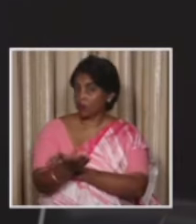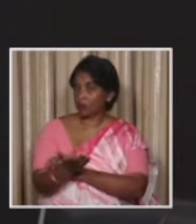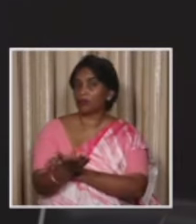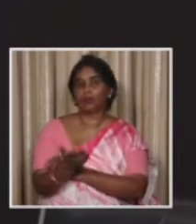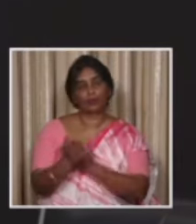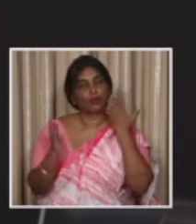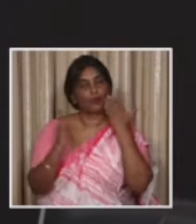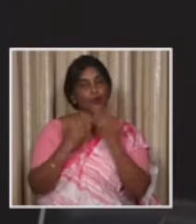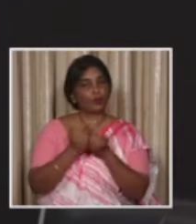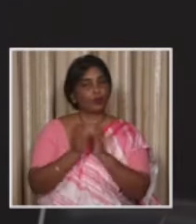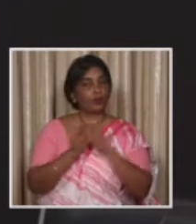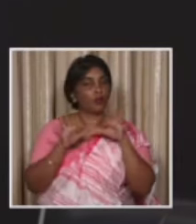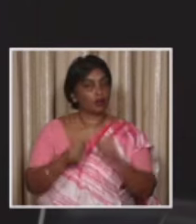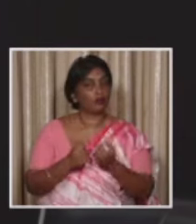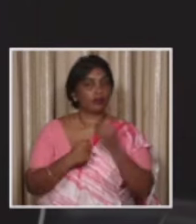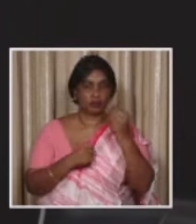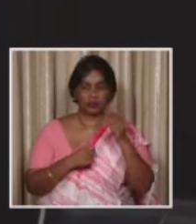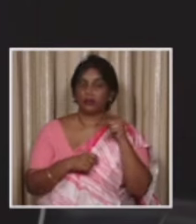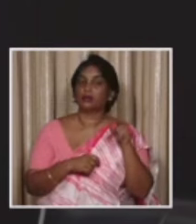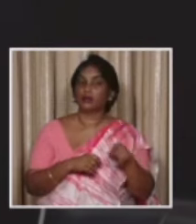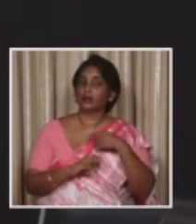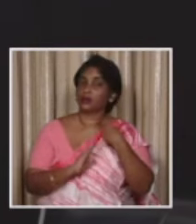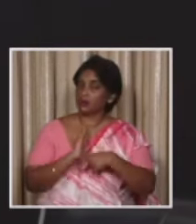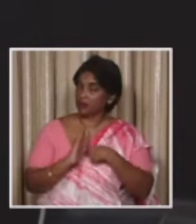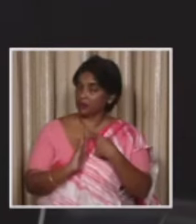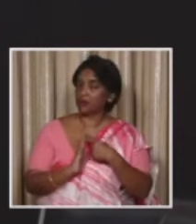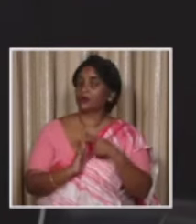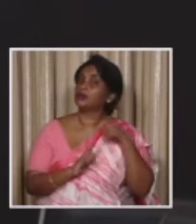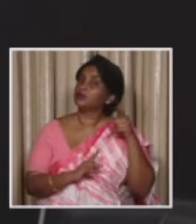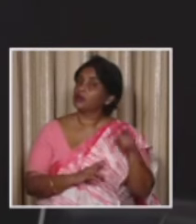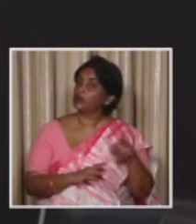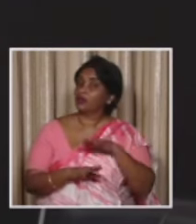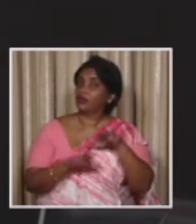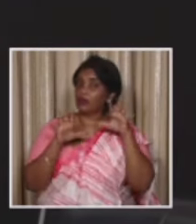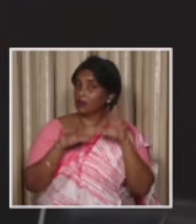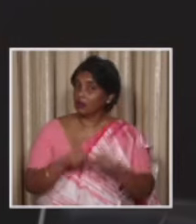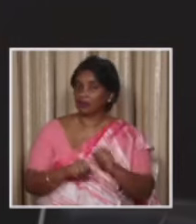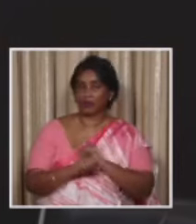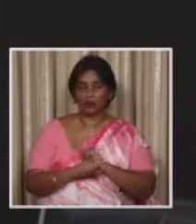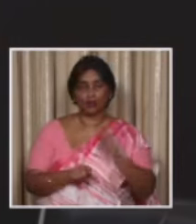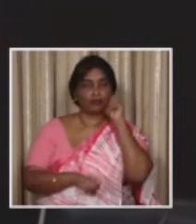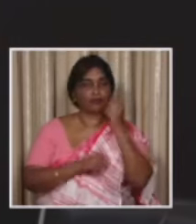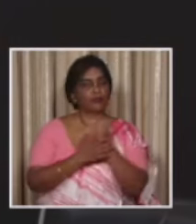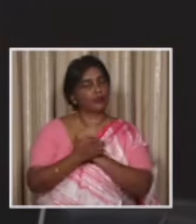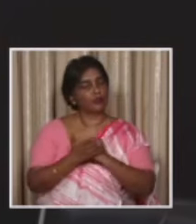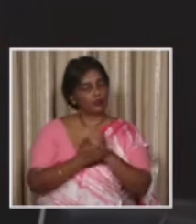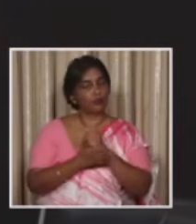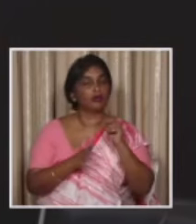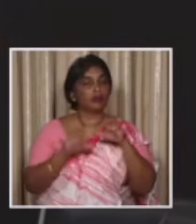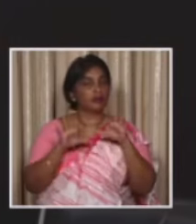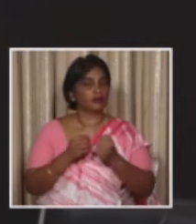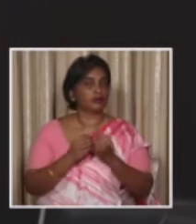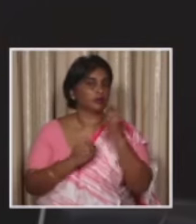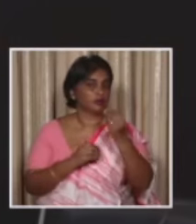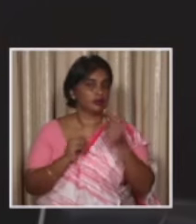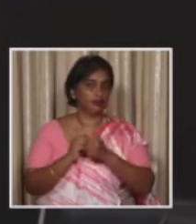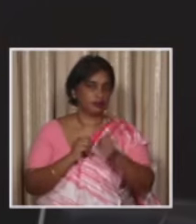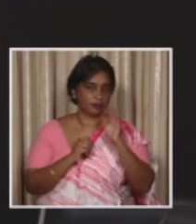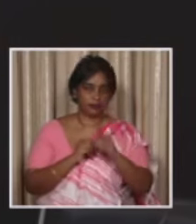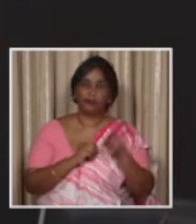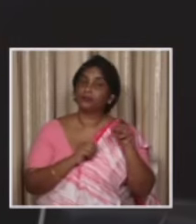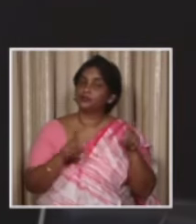ඔප්පුව තමන්ගේ අයිතිය ලබා දීම තුලින් මේ රටේ ඒ ඔප්පු හිමිකම නැතුව තිබ්බ සියලු ජනාට ඒ හිමිකම ලබා දෙන්න කටයුතු